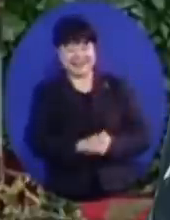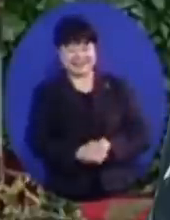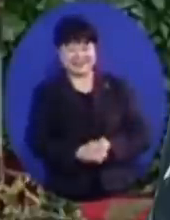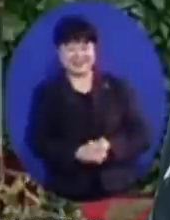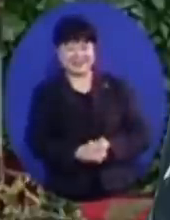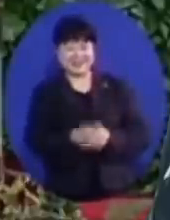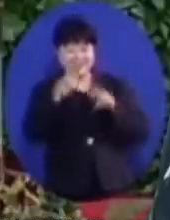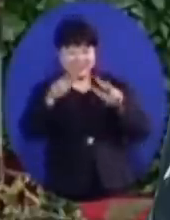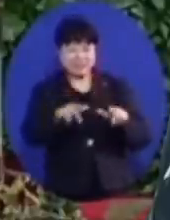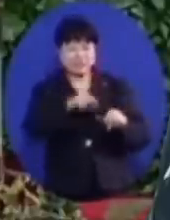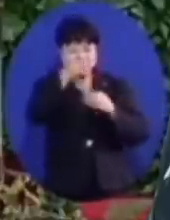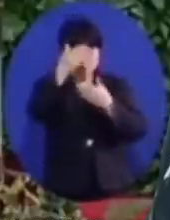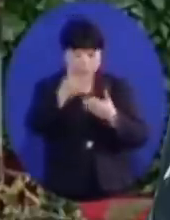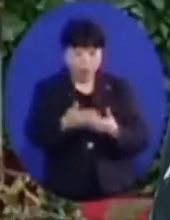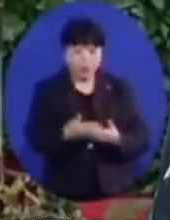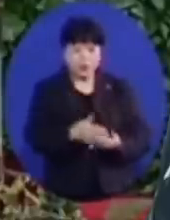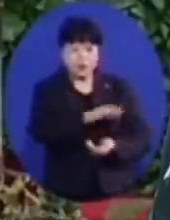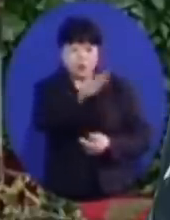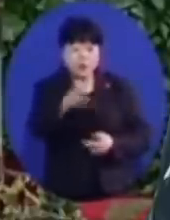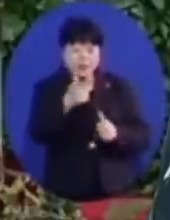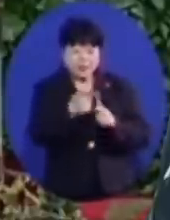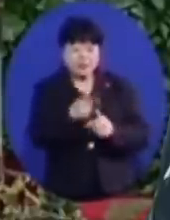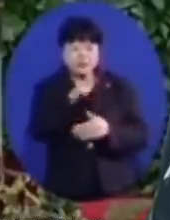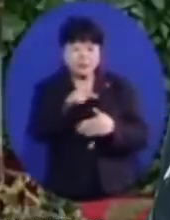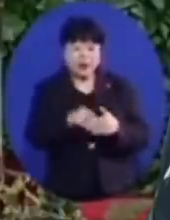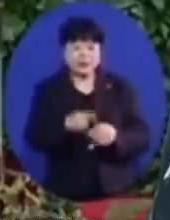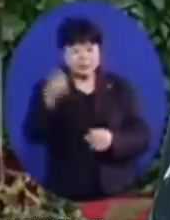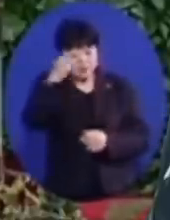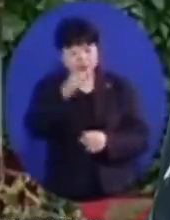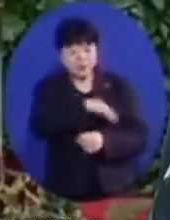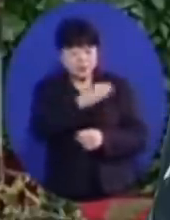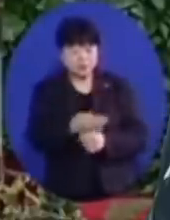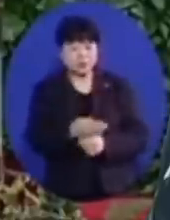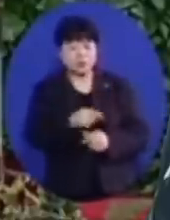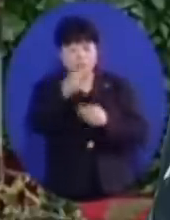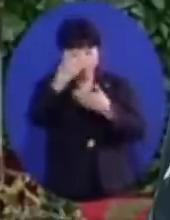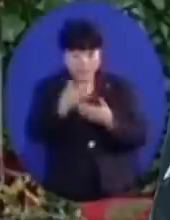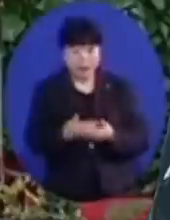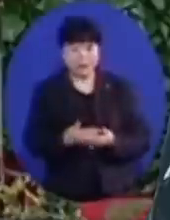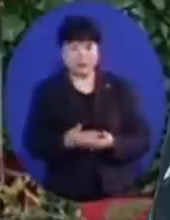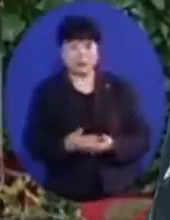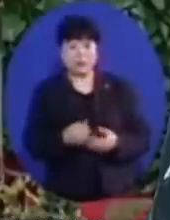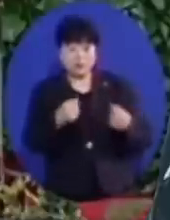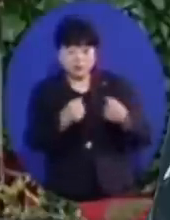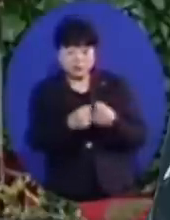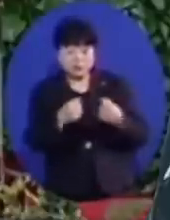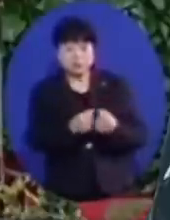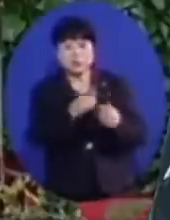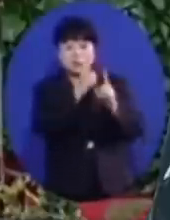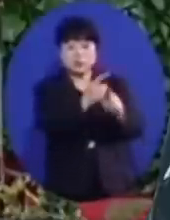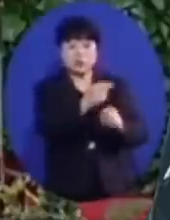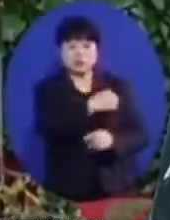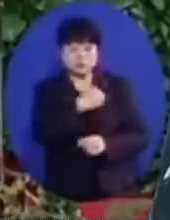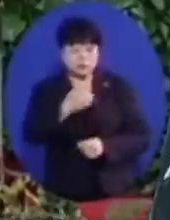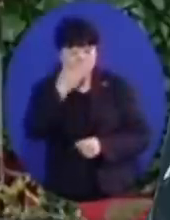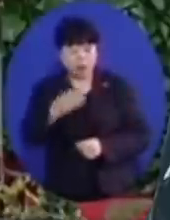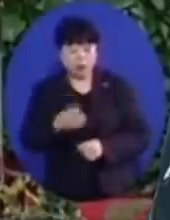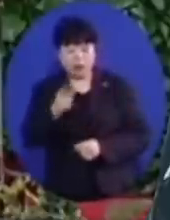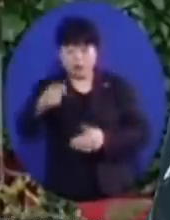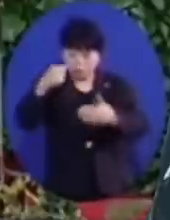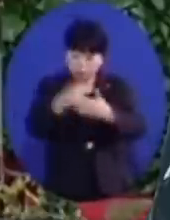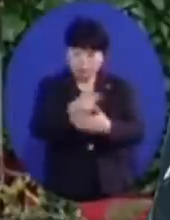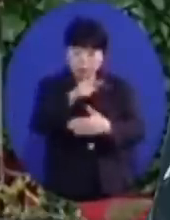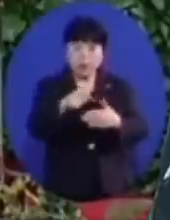이제부터 구원은 우리의 예수님 안에서 성령님의 능력으로 그 어떤 싸움도 능히 이길 수 있다는 강하고